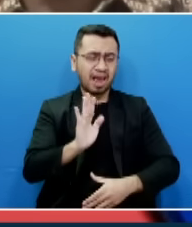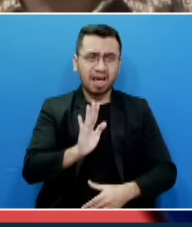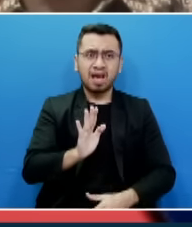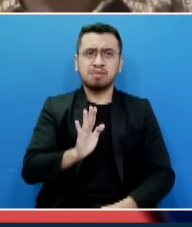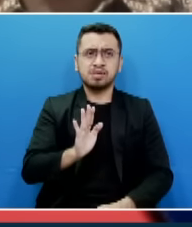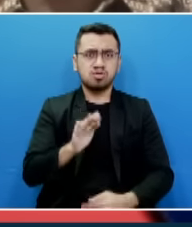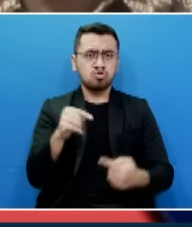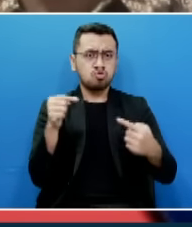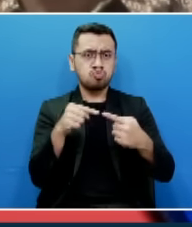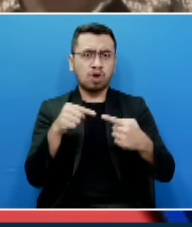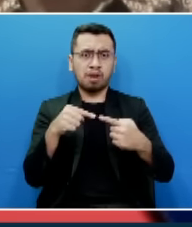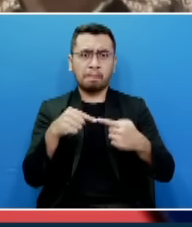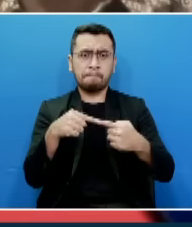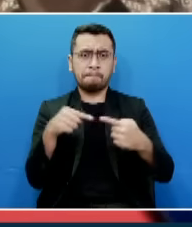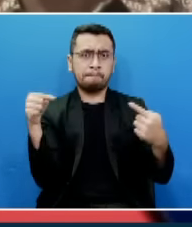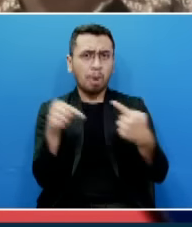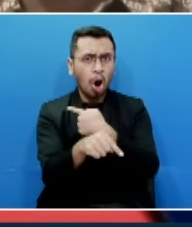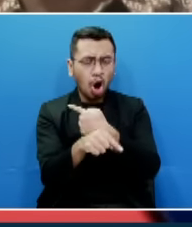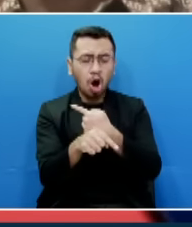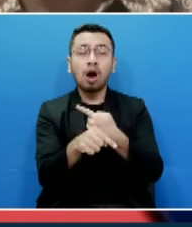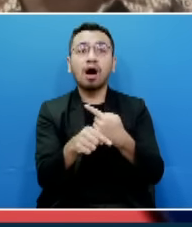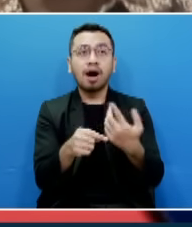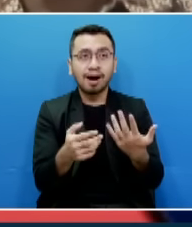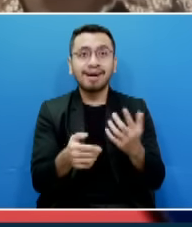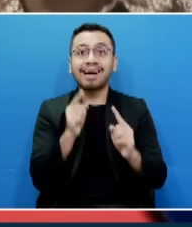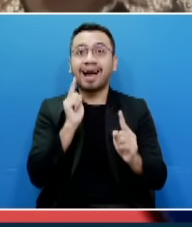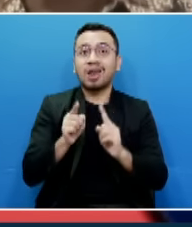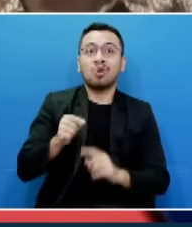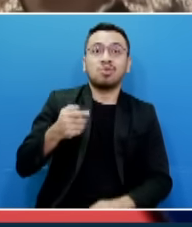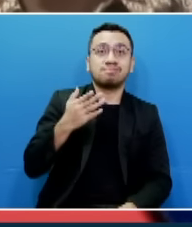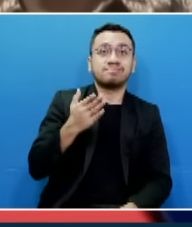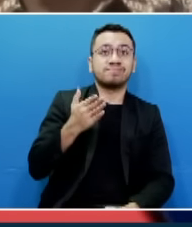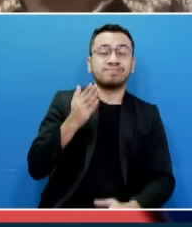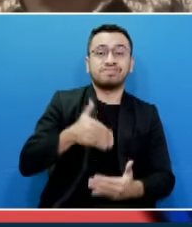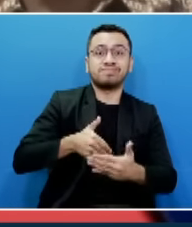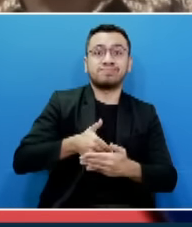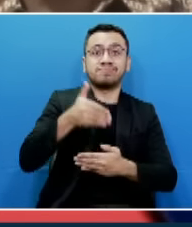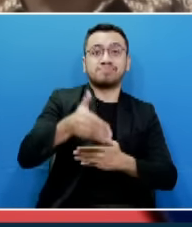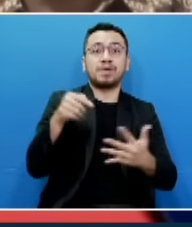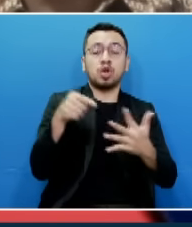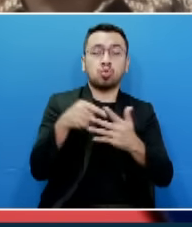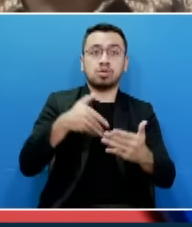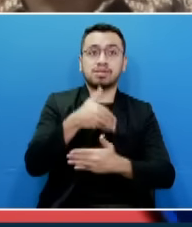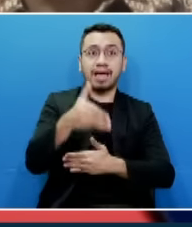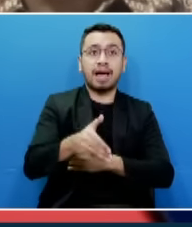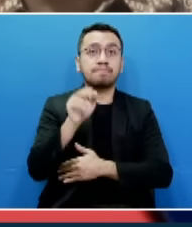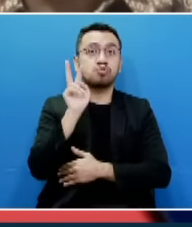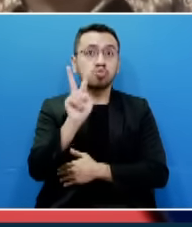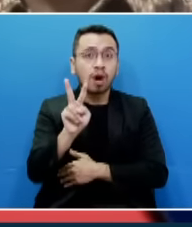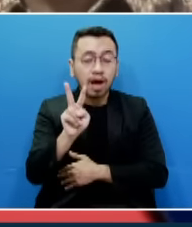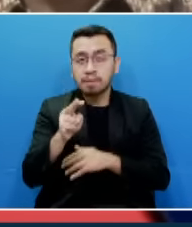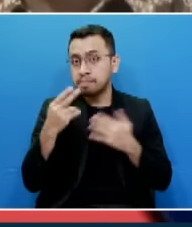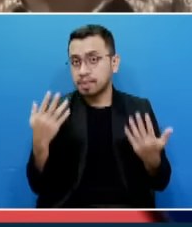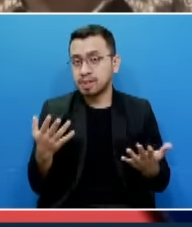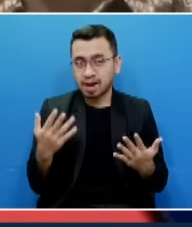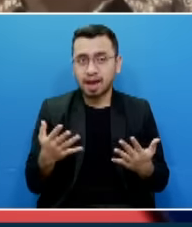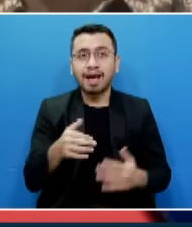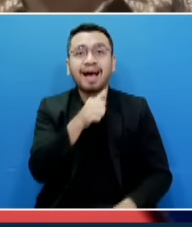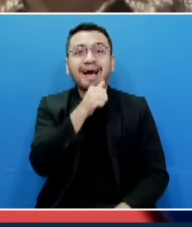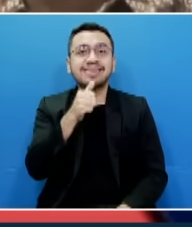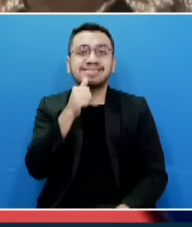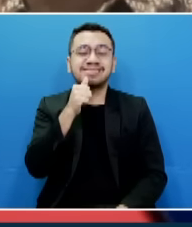dibicarakan begitu terkait dengan Koalisi jika ada putaran kedua tapi anisnya malah ke dengan dengan Ganjar pranowo kalau